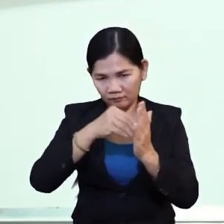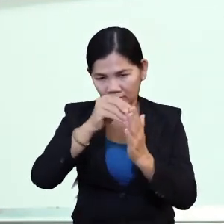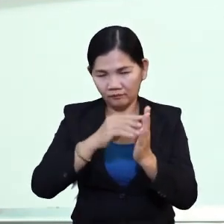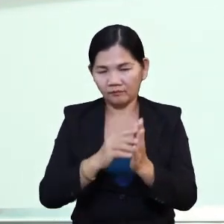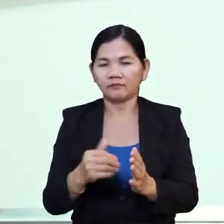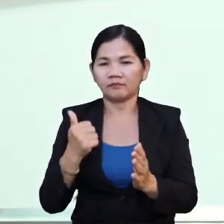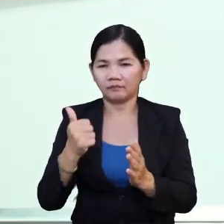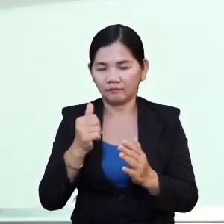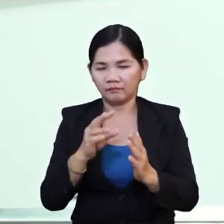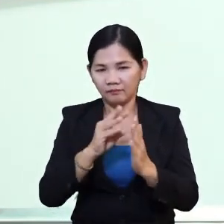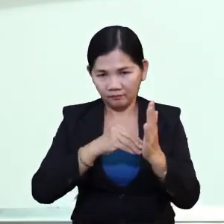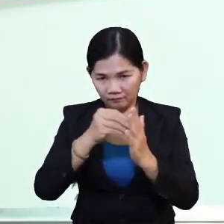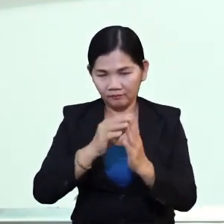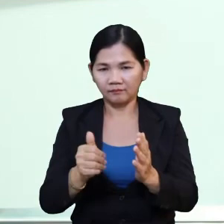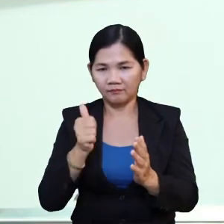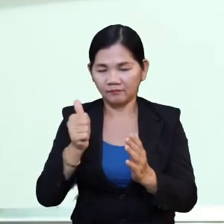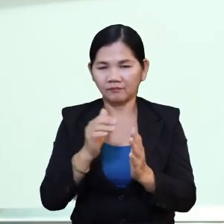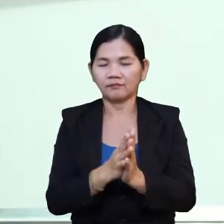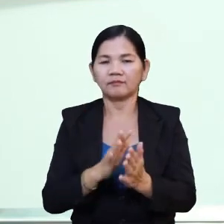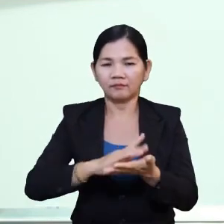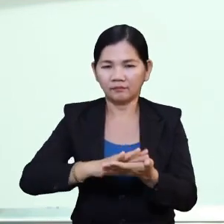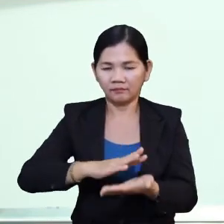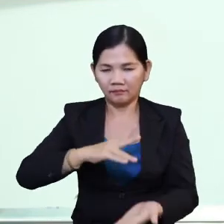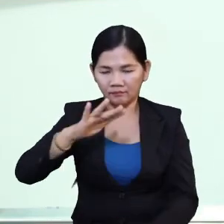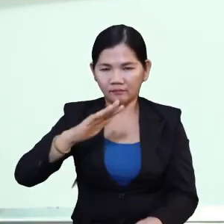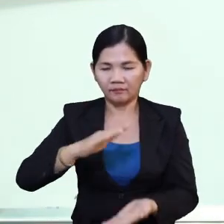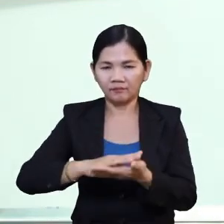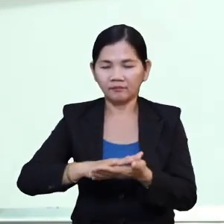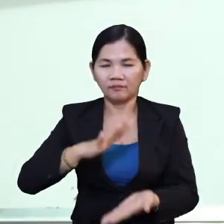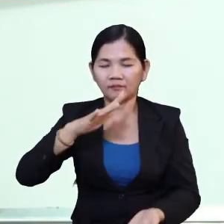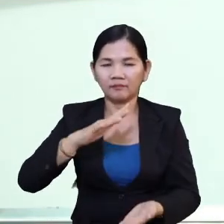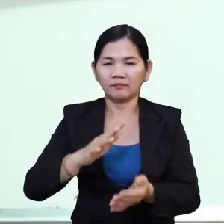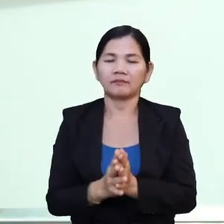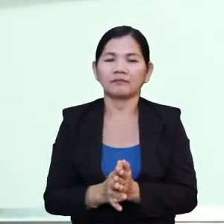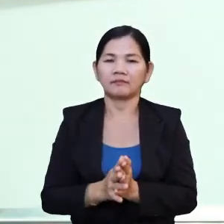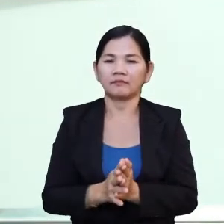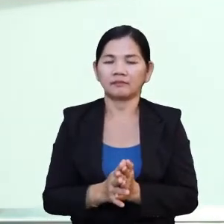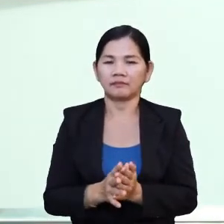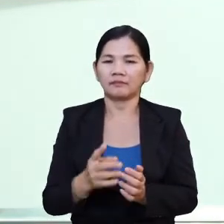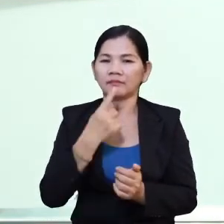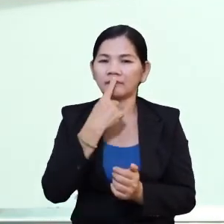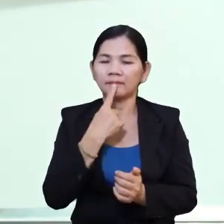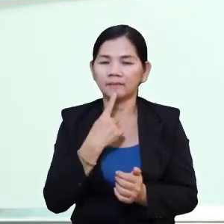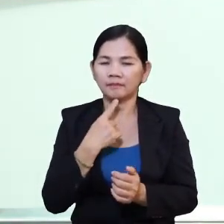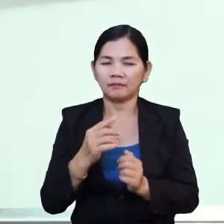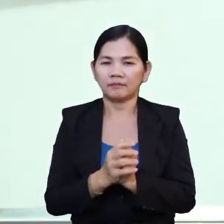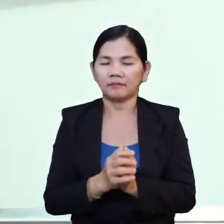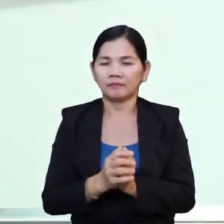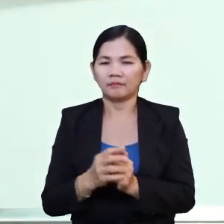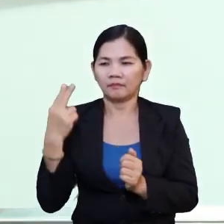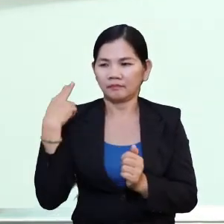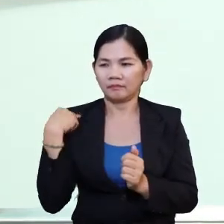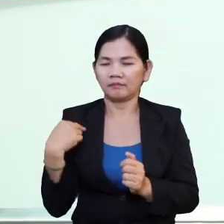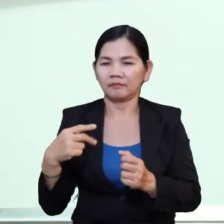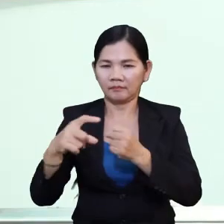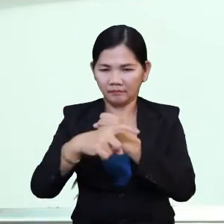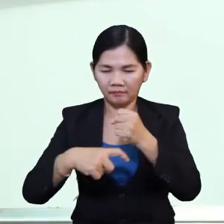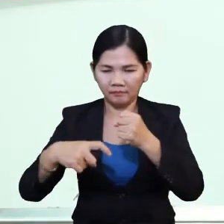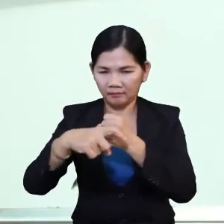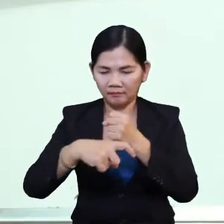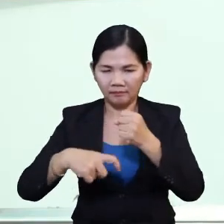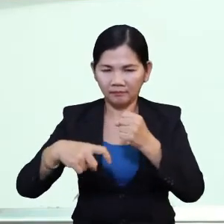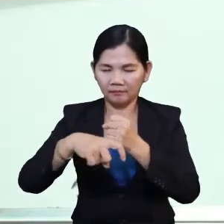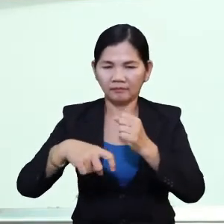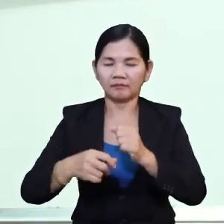ចាអញ្ចឹងផាត់បានណាកូនណាមានពណ៌អ្វីខ្លះមិញបញ្ជាក់ម្ដងទៀតមើលចាមានពណ៌ក្រហមពណ៌លឿងនិងព